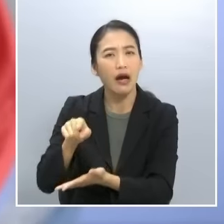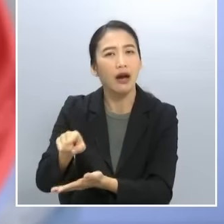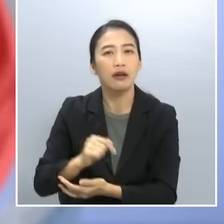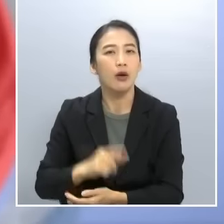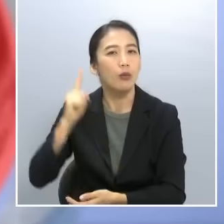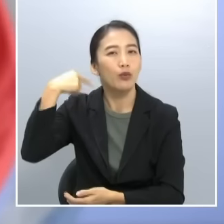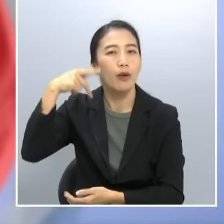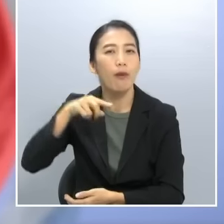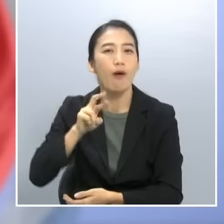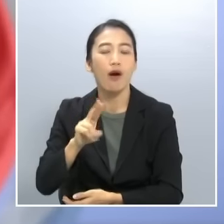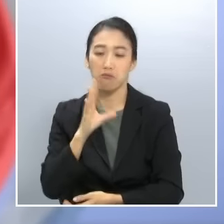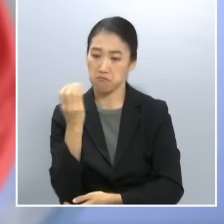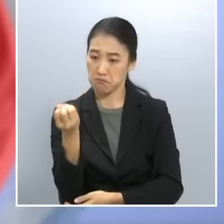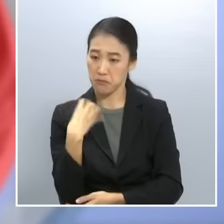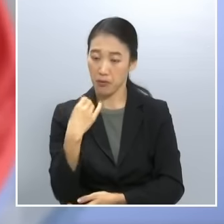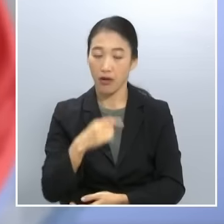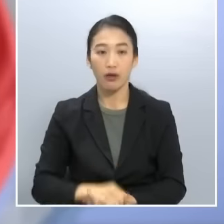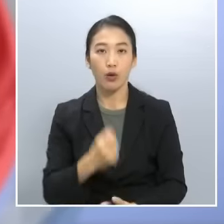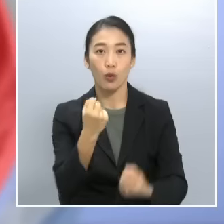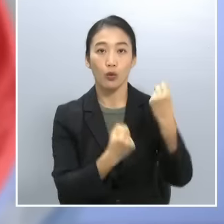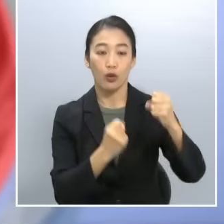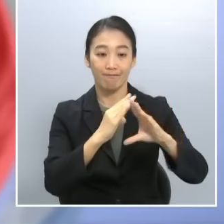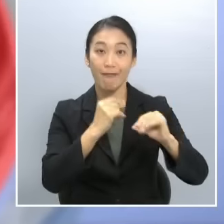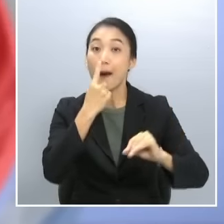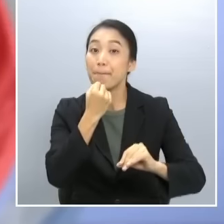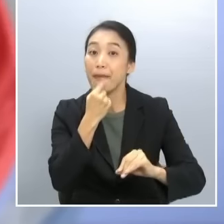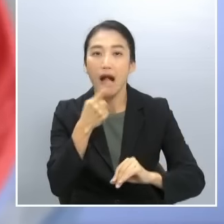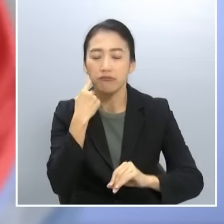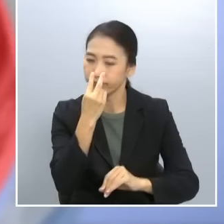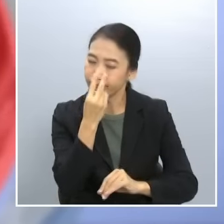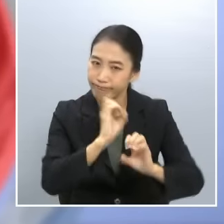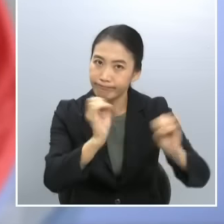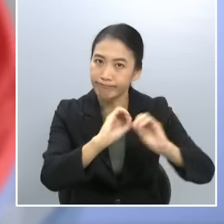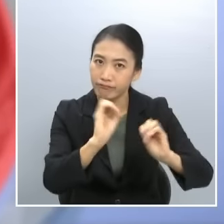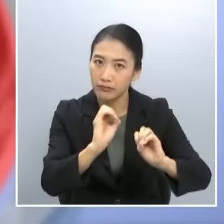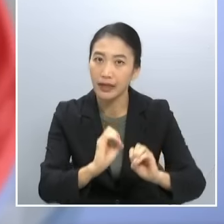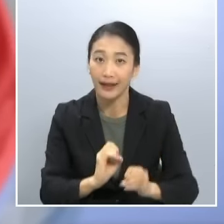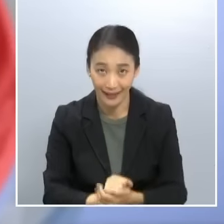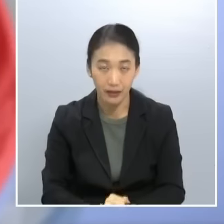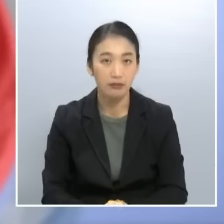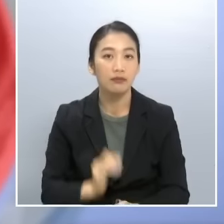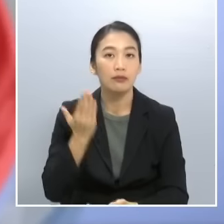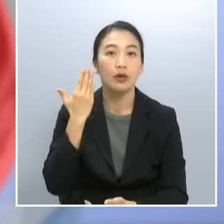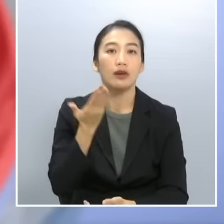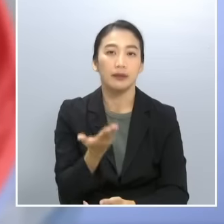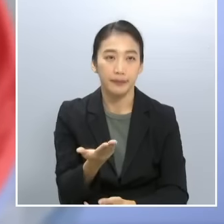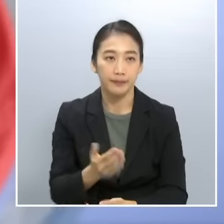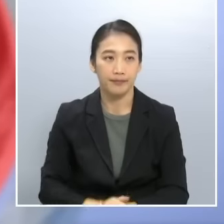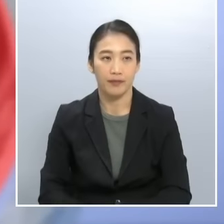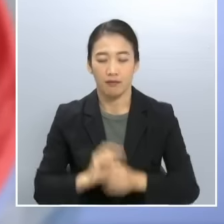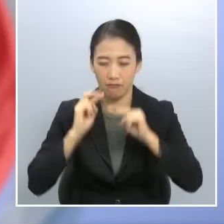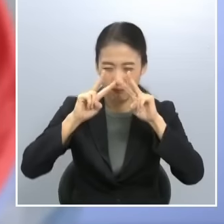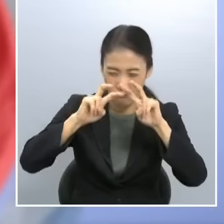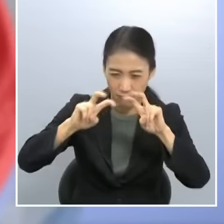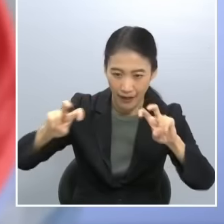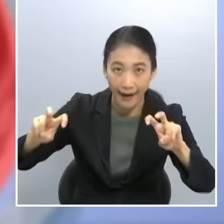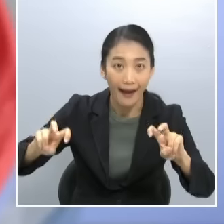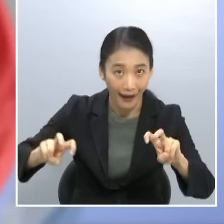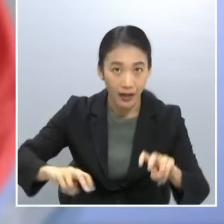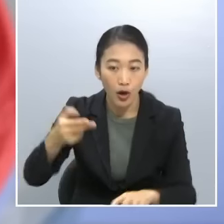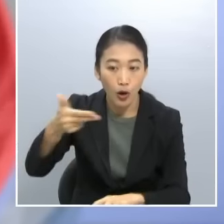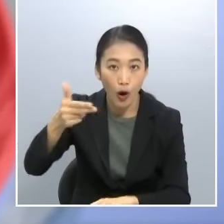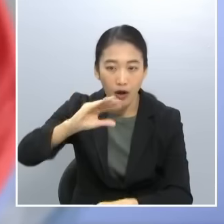ครับคือทางฝั่งของทีมข่าวเที่งวันทันเหตุการณ์โดยคุณอาร์มนฤชากมุดโยธินนะฮะไปสืบเสาะจนกระทั่งได้กล้องวงจรปิดตัวนั้น